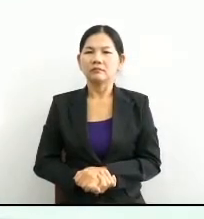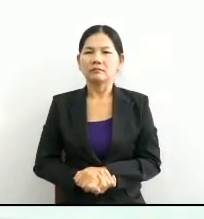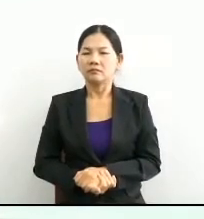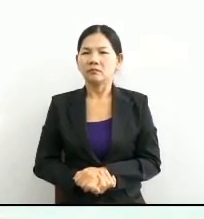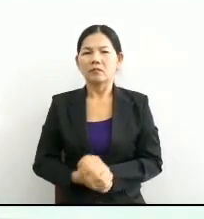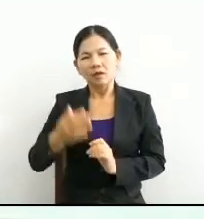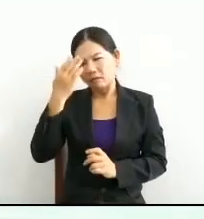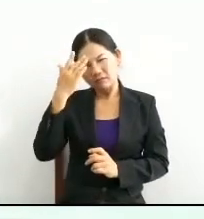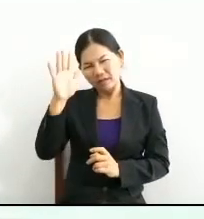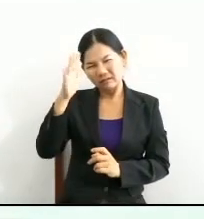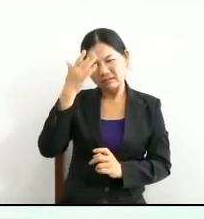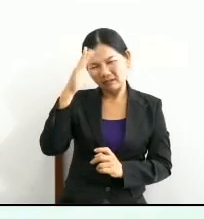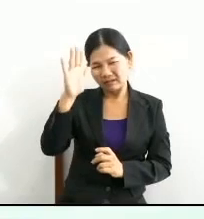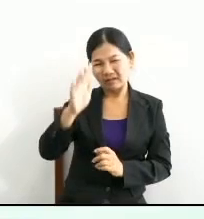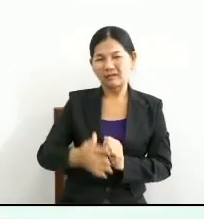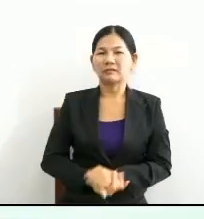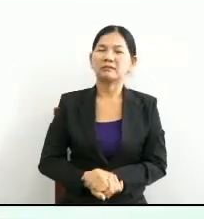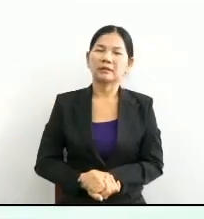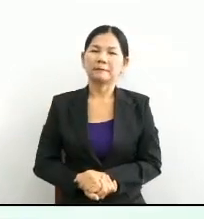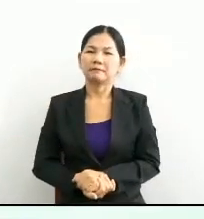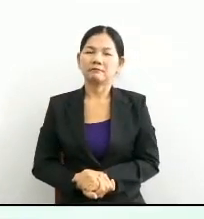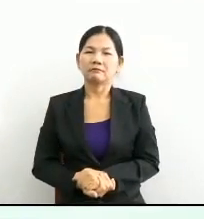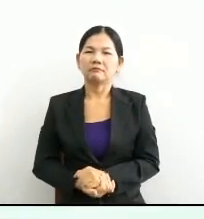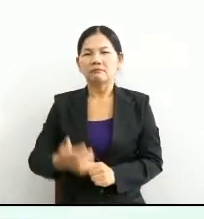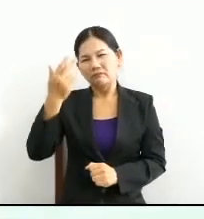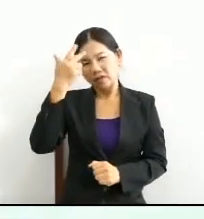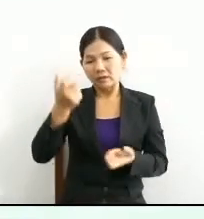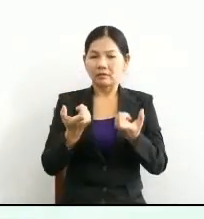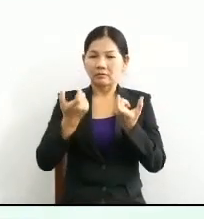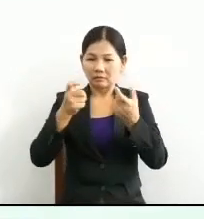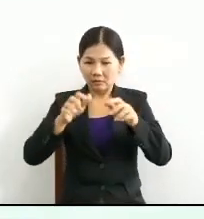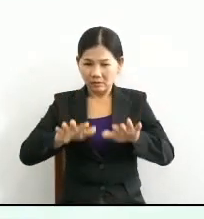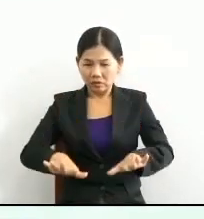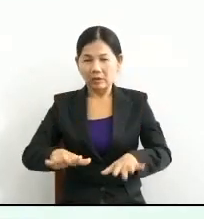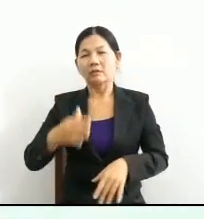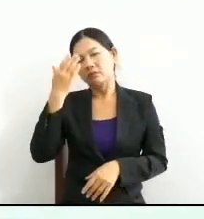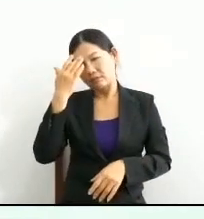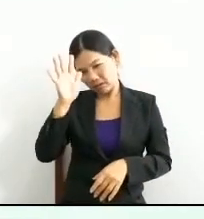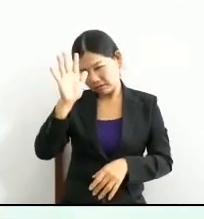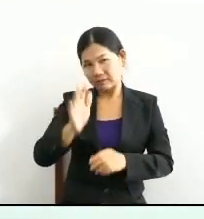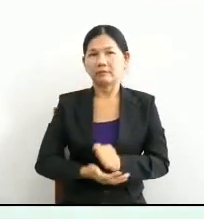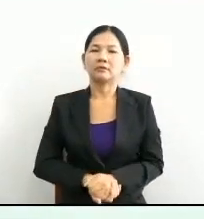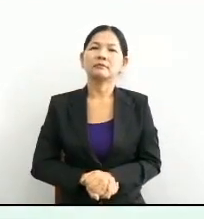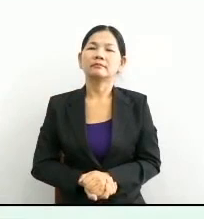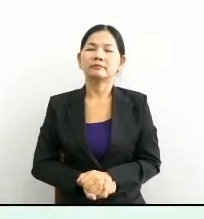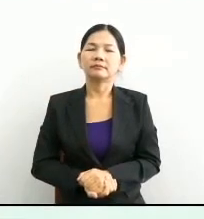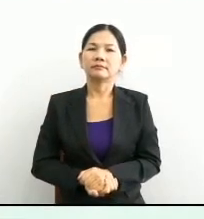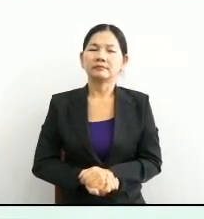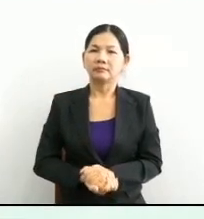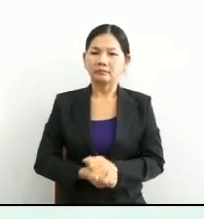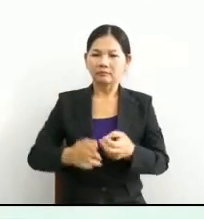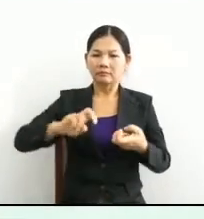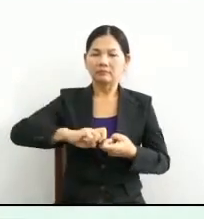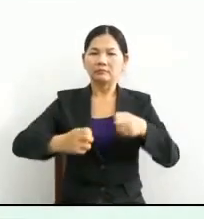dương mình ảnh đăng môn rồi cơ dương bị bạn đăng đăng bị bạn đăng đọc xài nế cha cha lọ nè ba